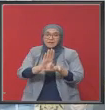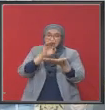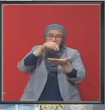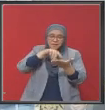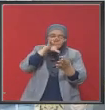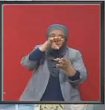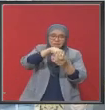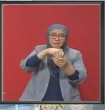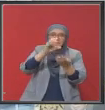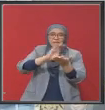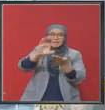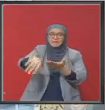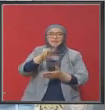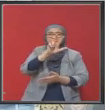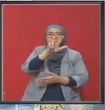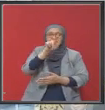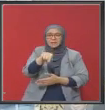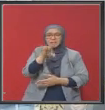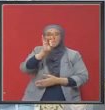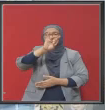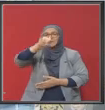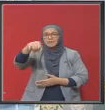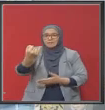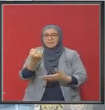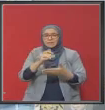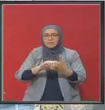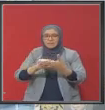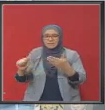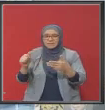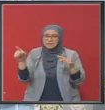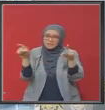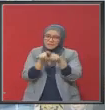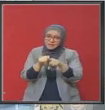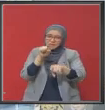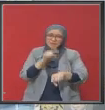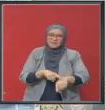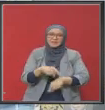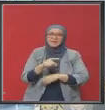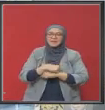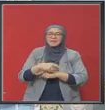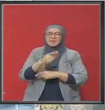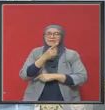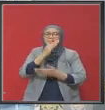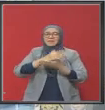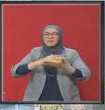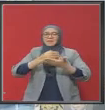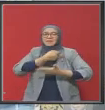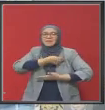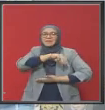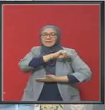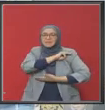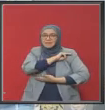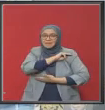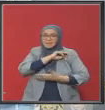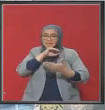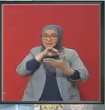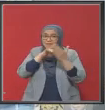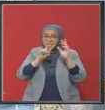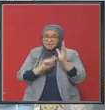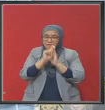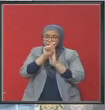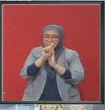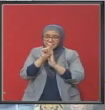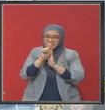sebanyak 38000000 dan dalam waktu yang sama juga pihak Kementerian juga sedang